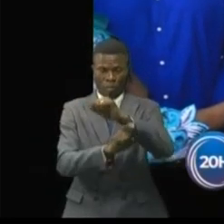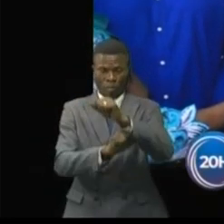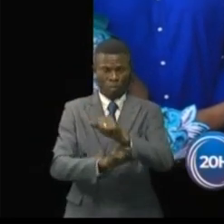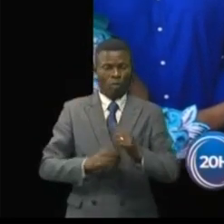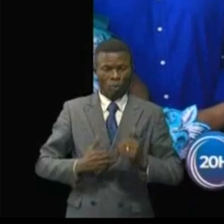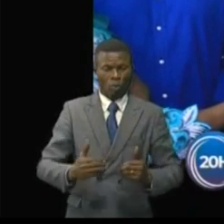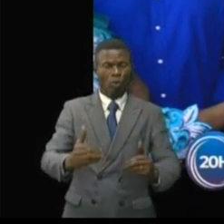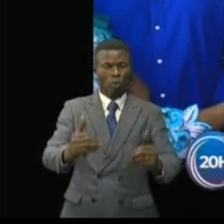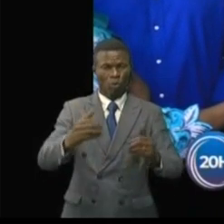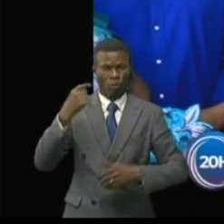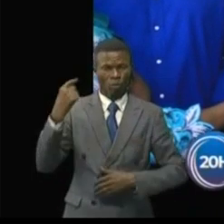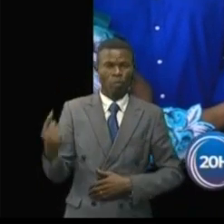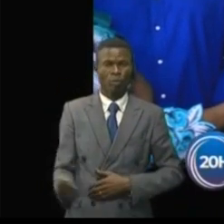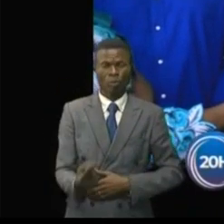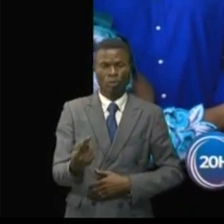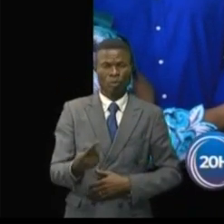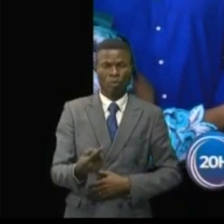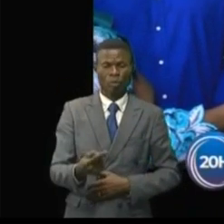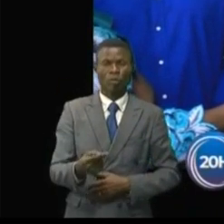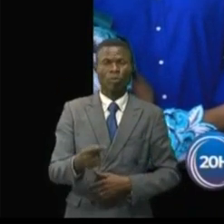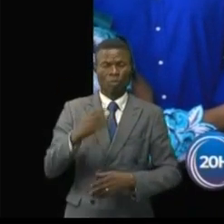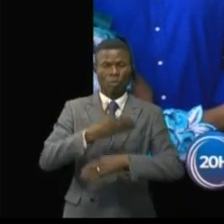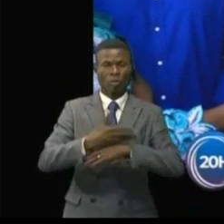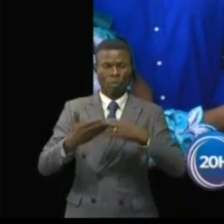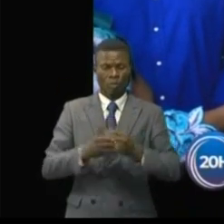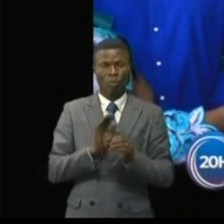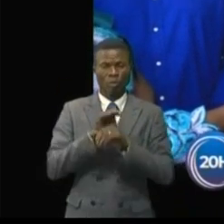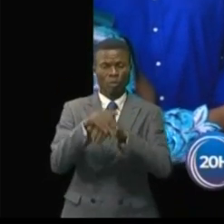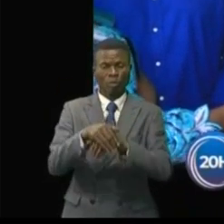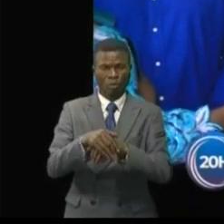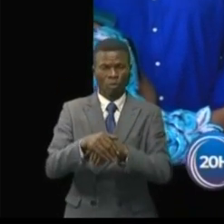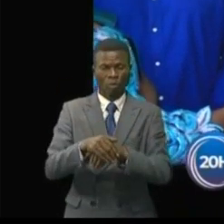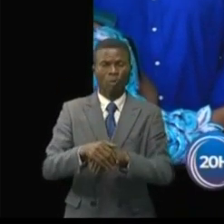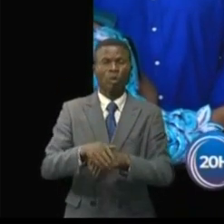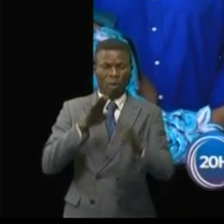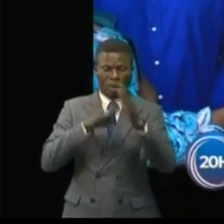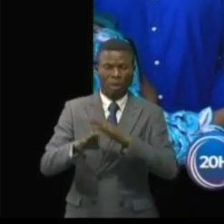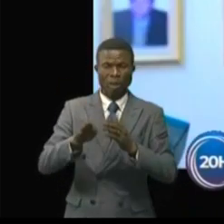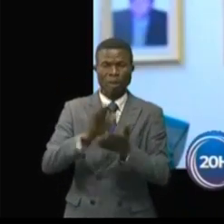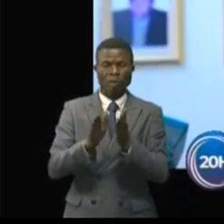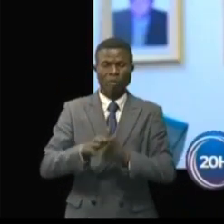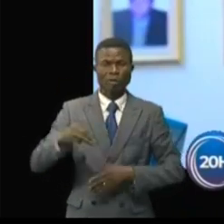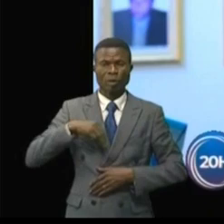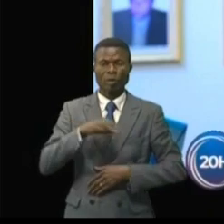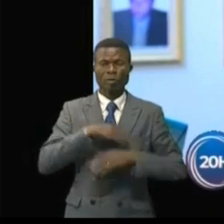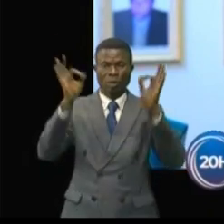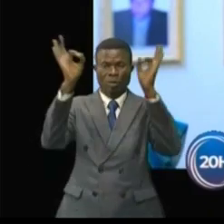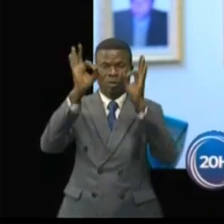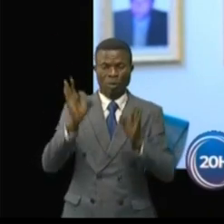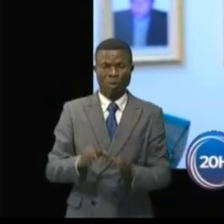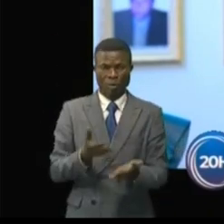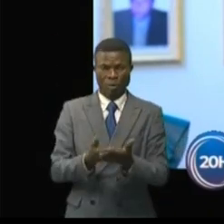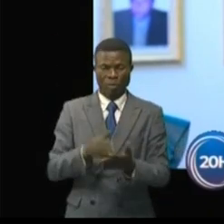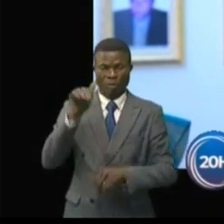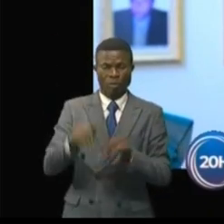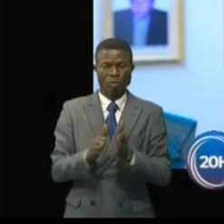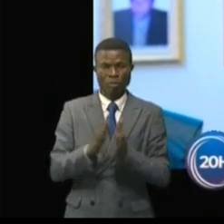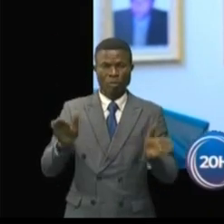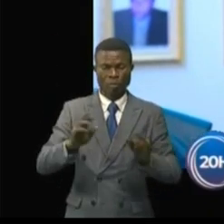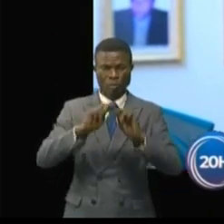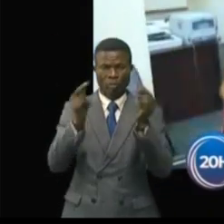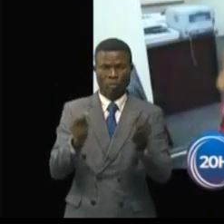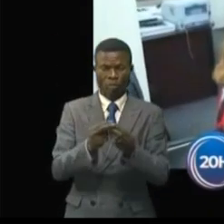à soutenir, il faut évidemment qu'ils soient partie prenante au niveau de la Fédération des entreprises du Congo. Le secrétaire général du Club national